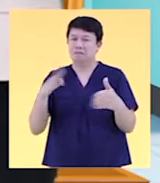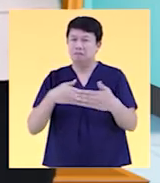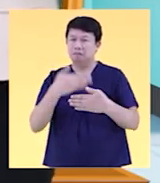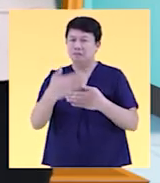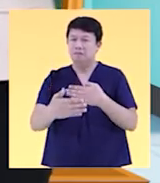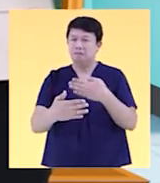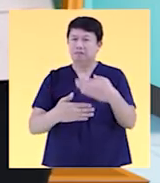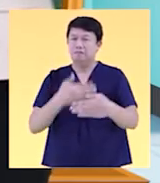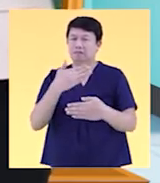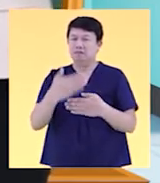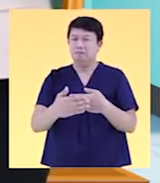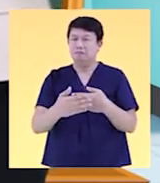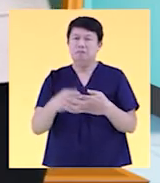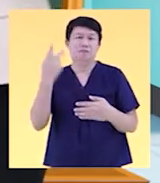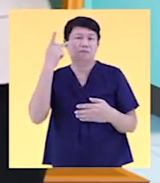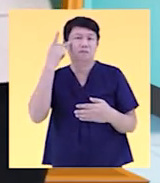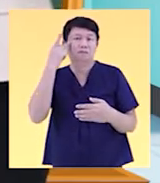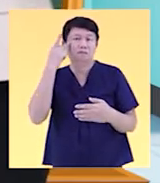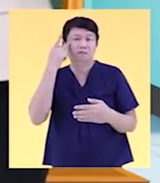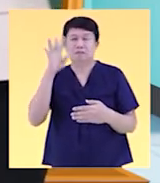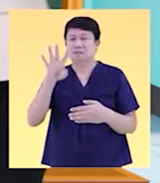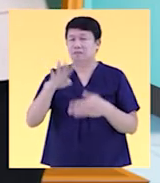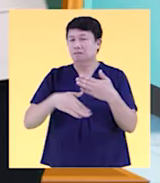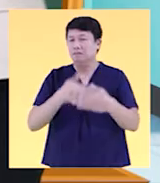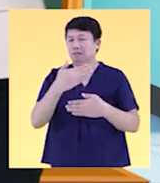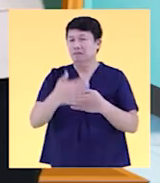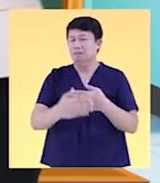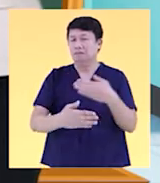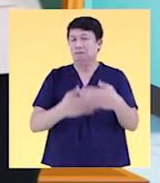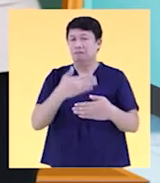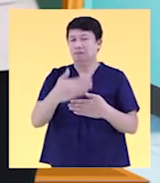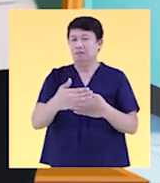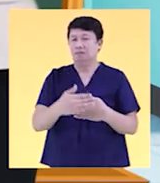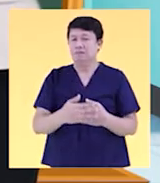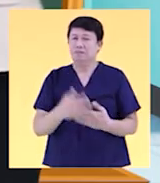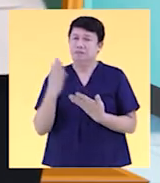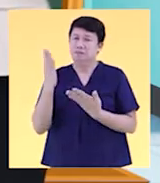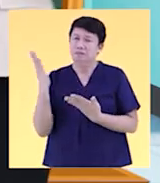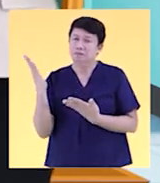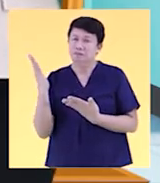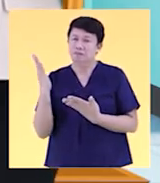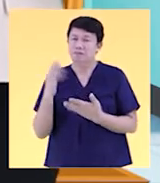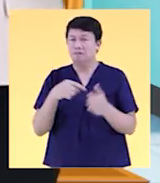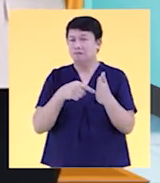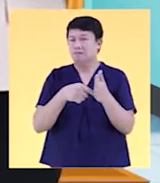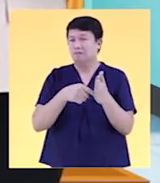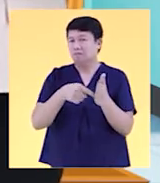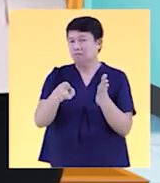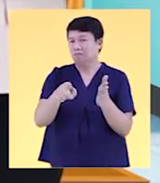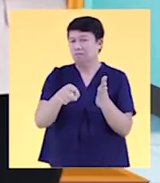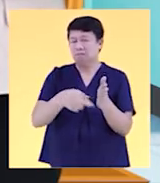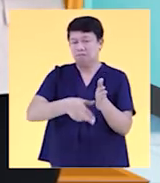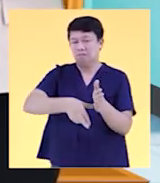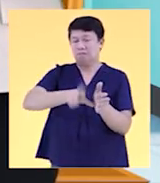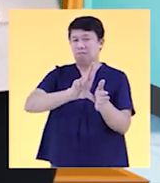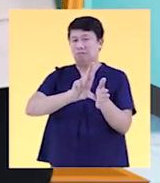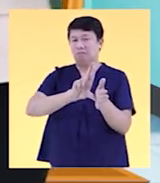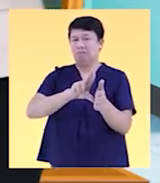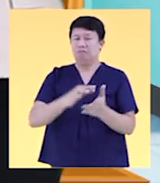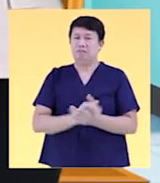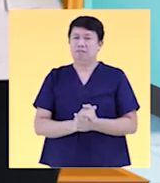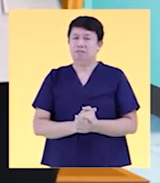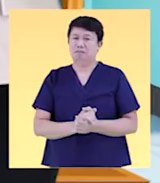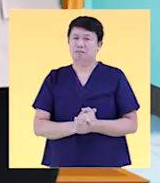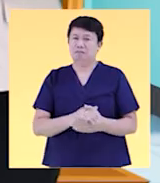step o hakbang ng Polya's 4-step procedure. Ito ay ang check or look